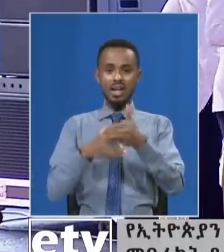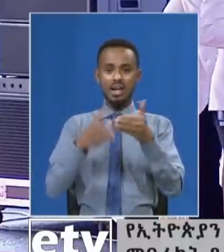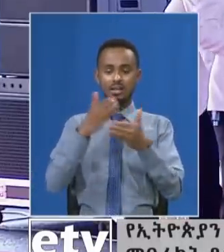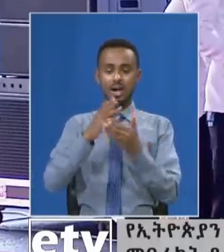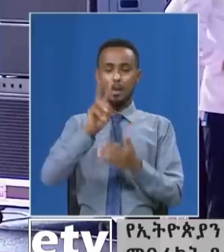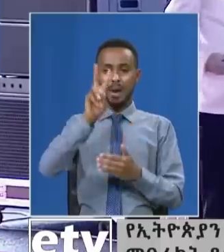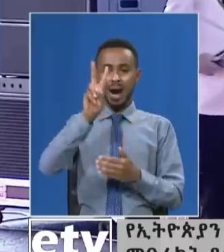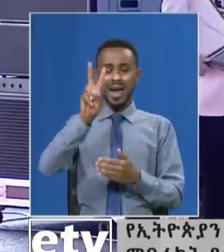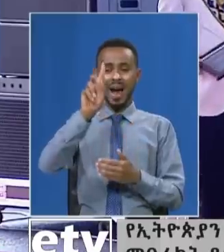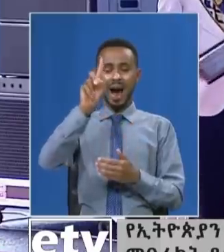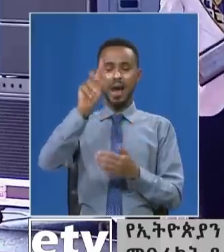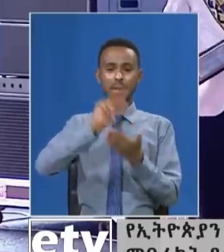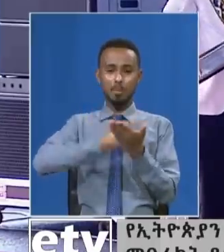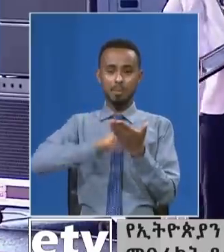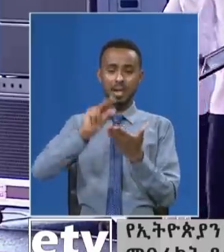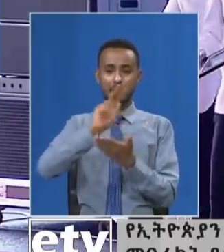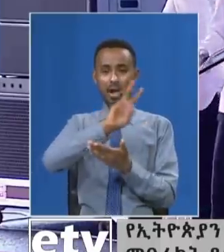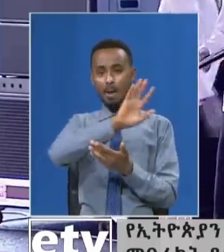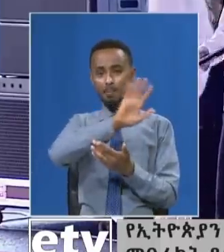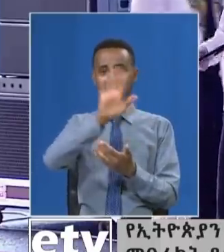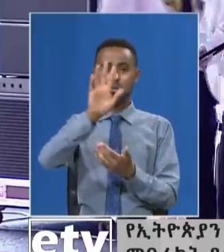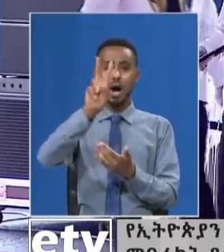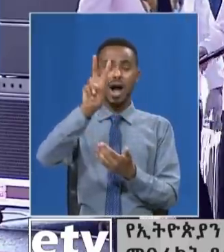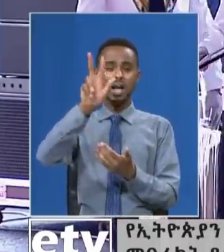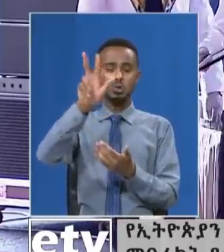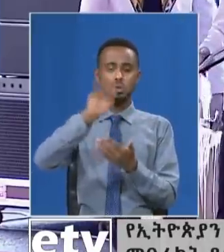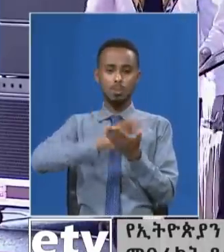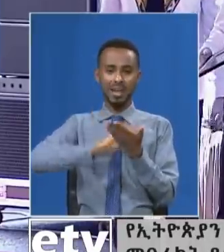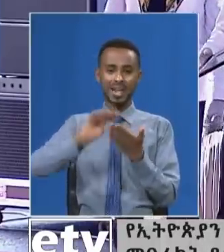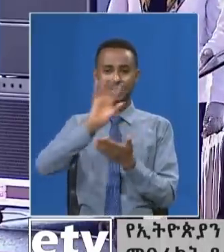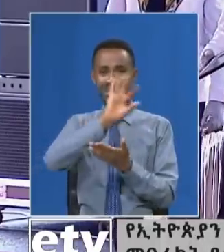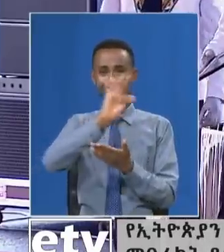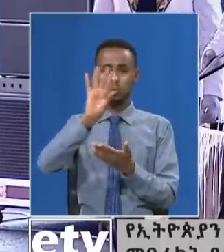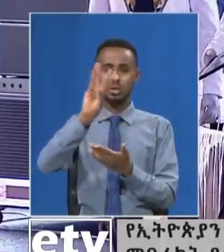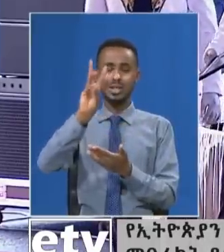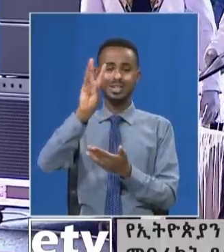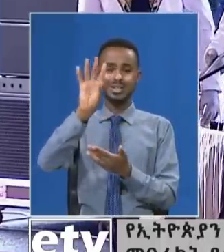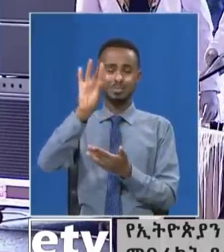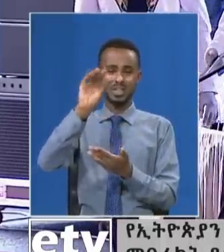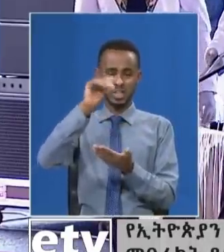በ21 ቢሊዮን 523 ሚሊዮን